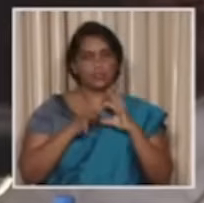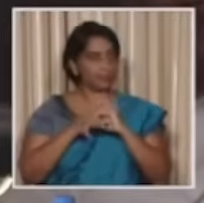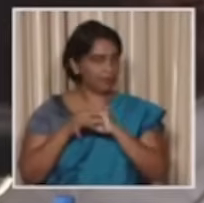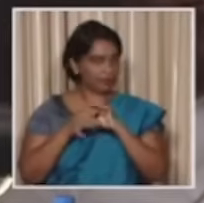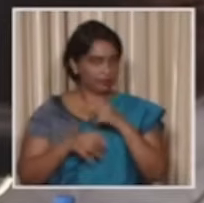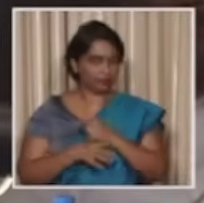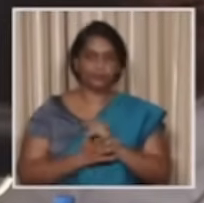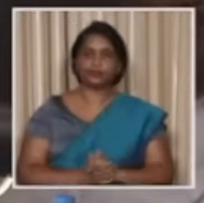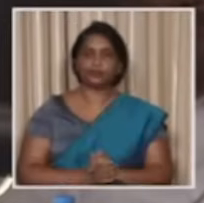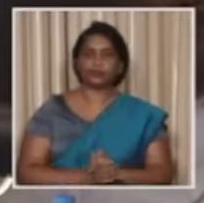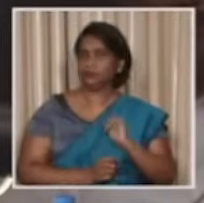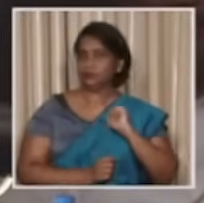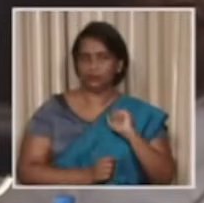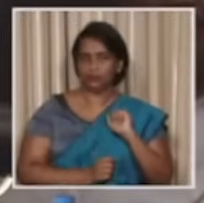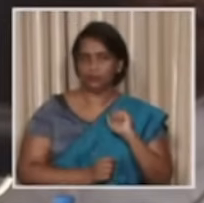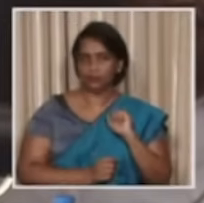වෙනවා. මොකද